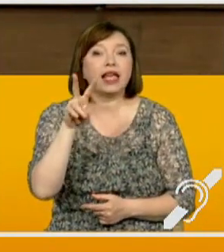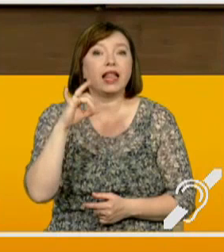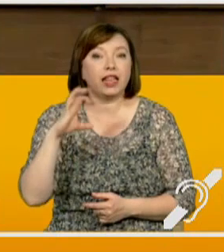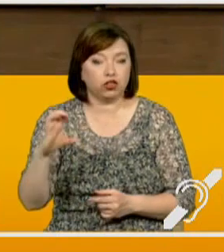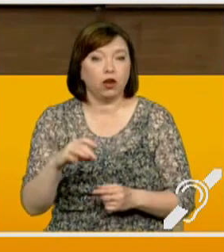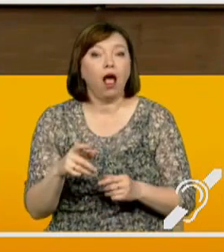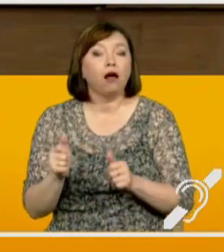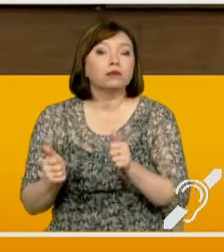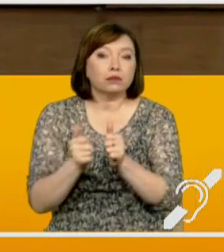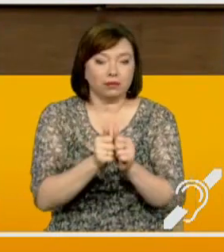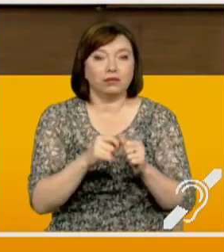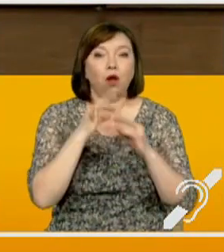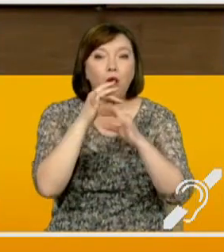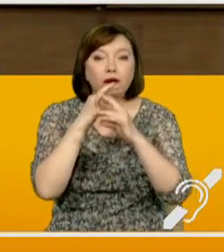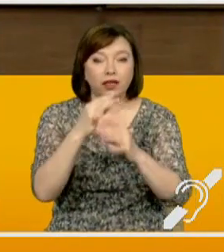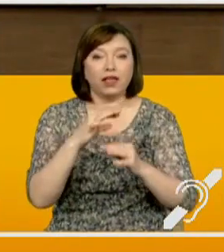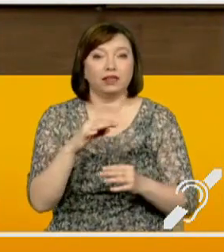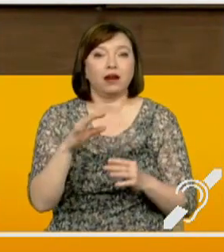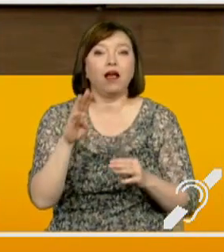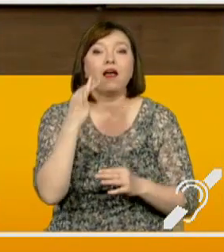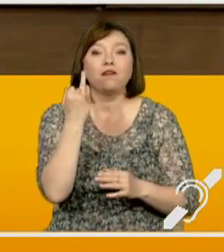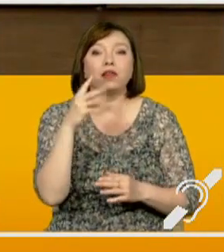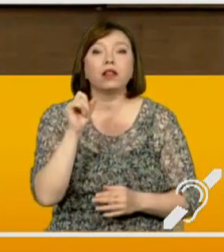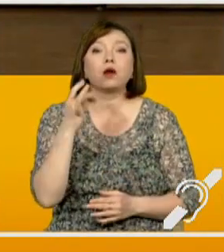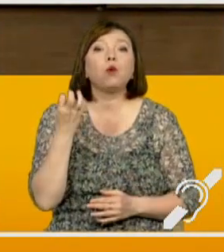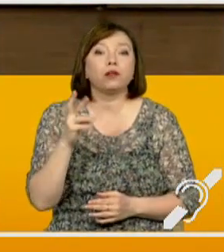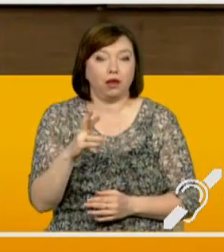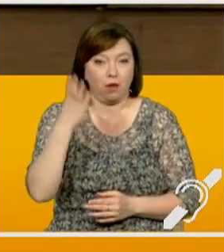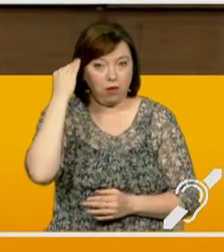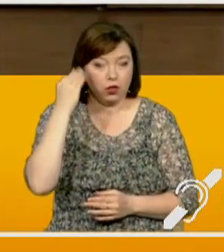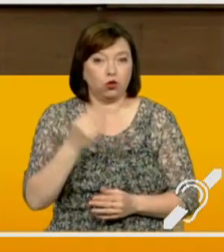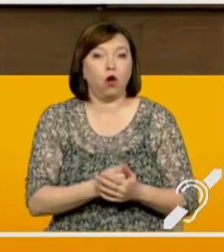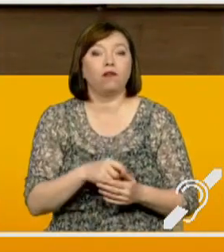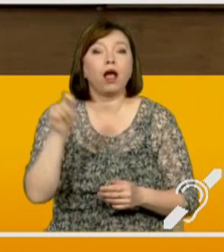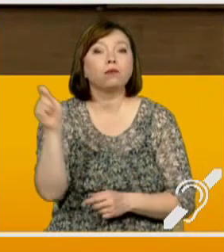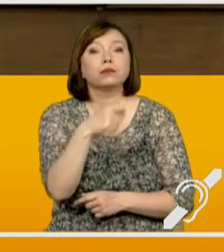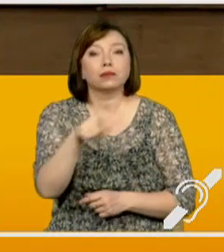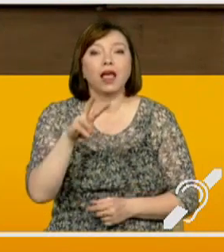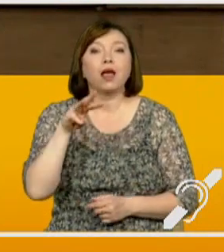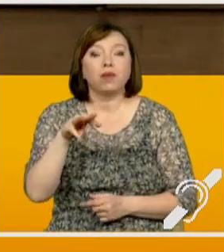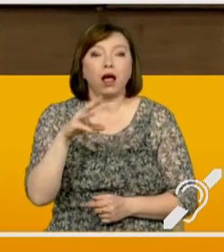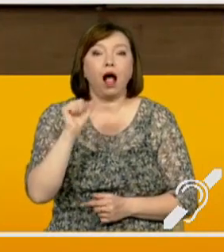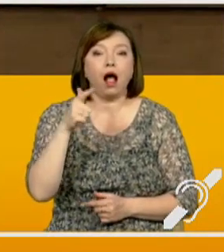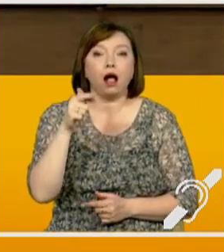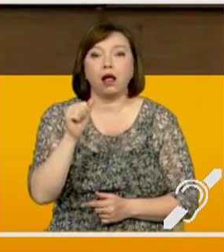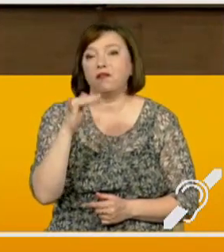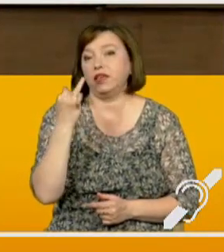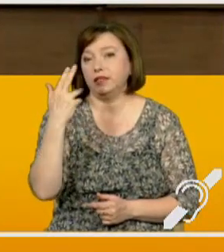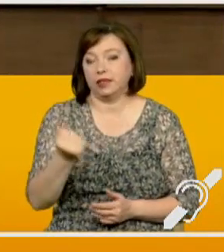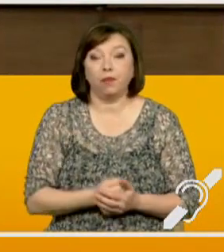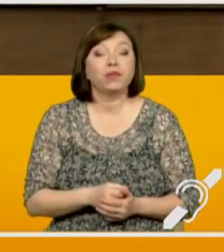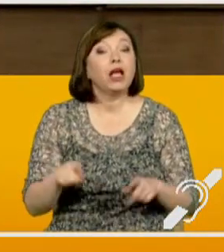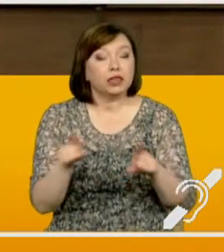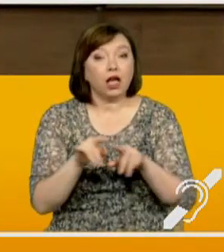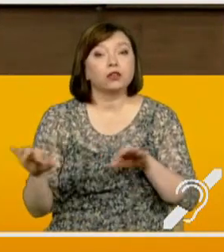de Orchestra Filarmonicii Naționale Serghei Lunchevici, sub bagheta maestrului Mihail Agafița. Totodată,